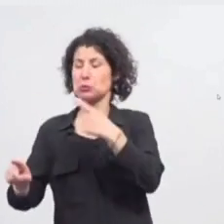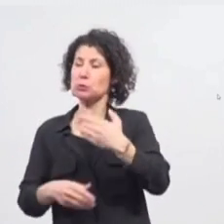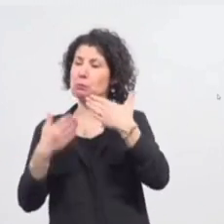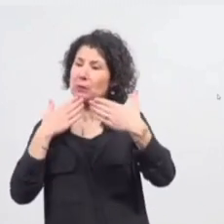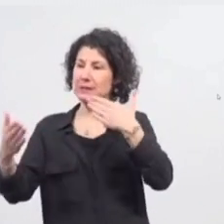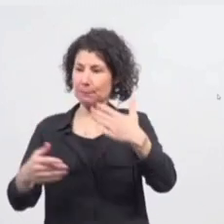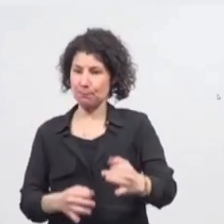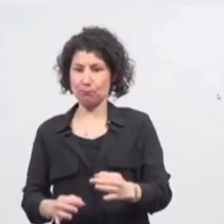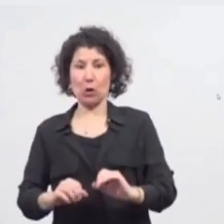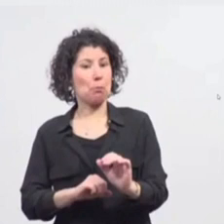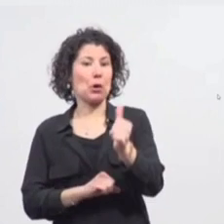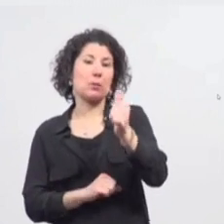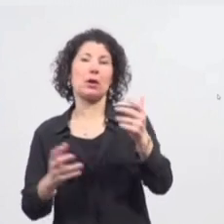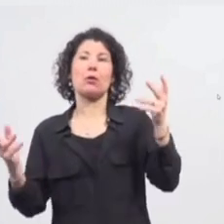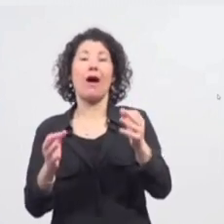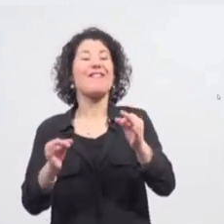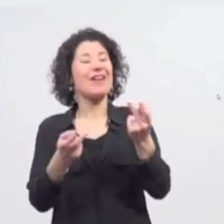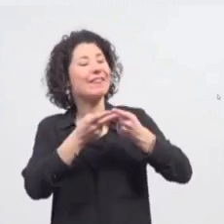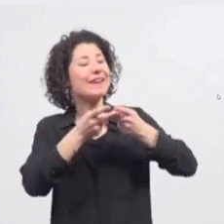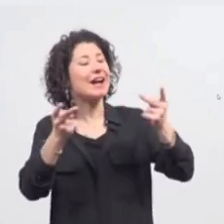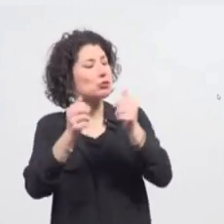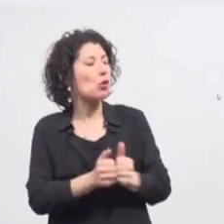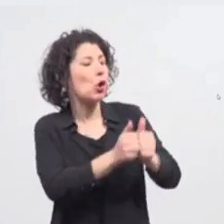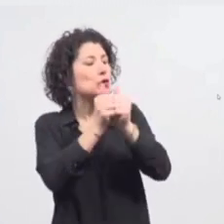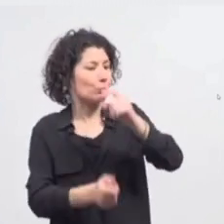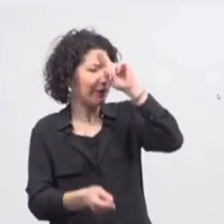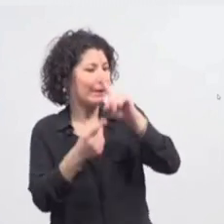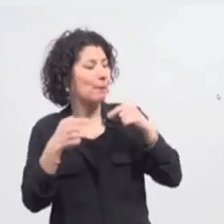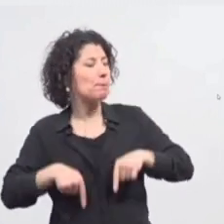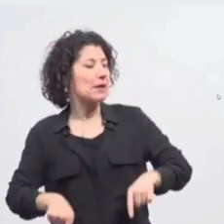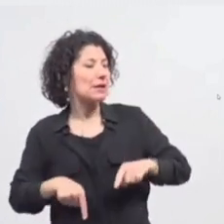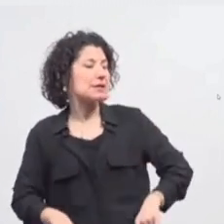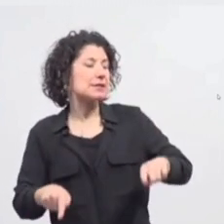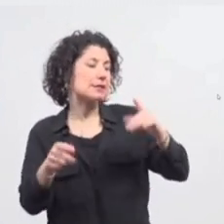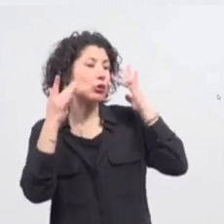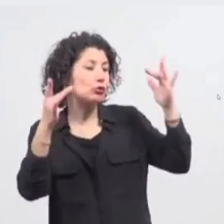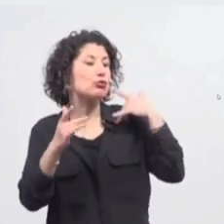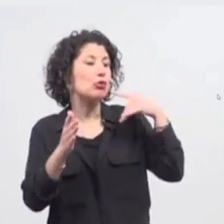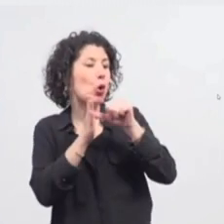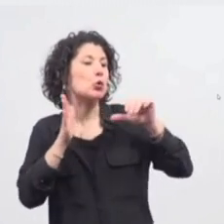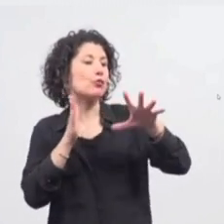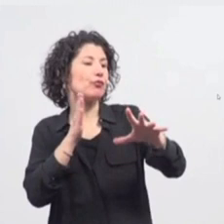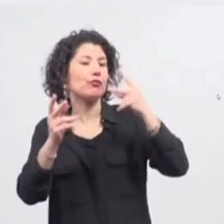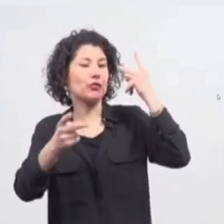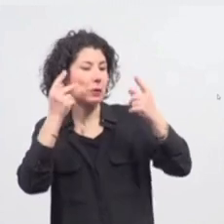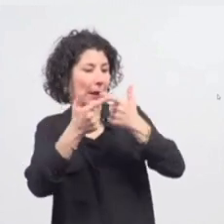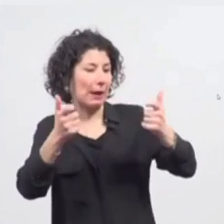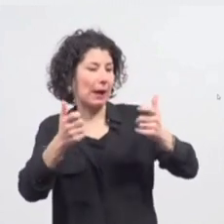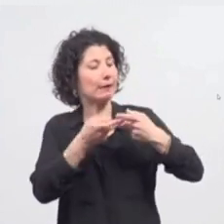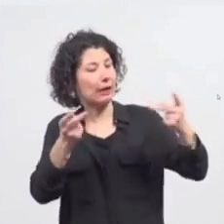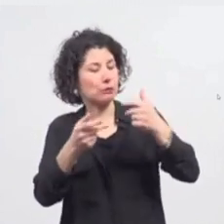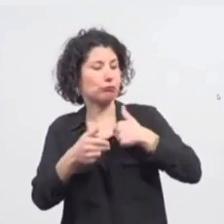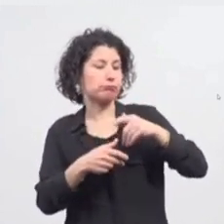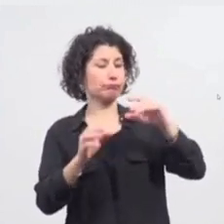mon soutien à la déclaration conjointe des ministres de la Culture, de l'audiovisuel et des médias. Le patrimoine culturel, qui a été